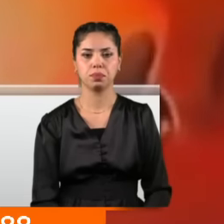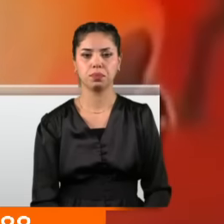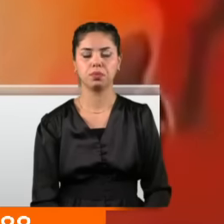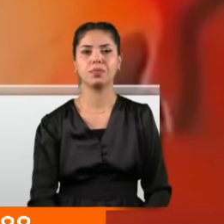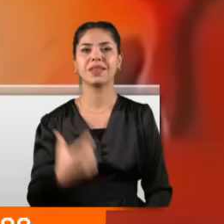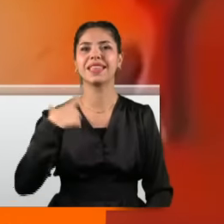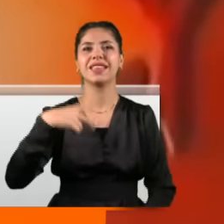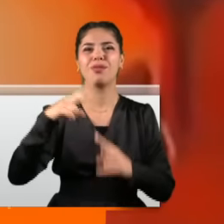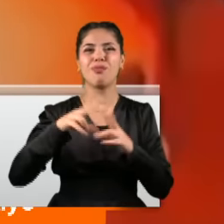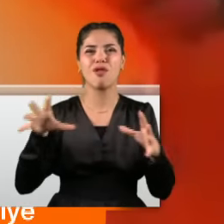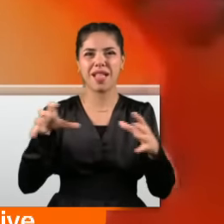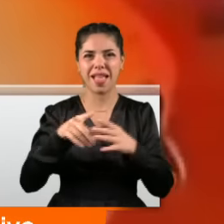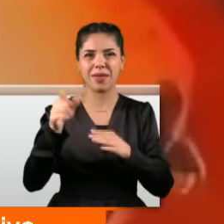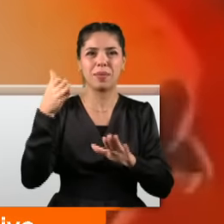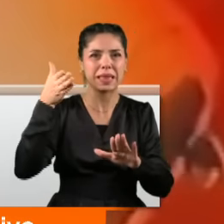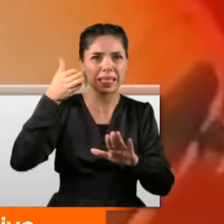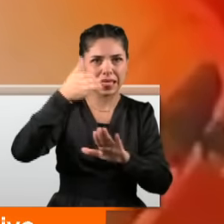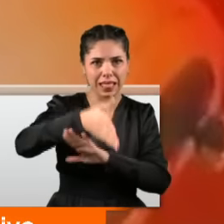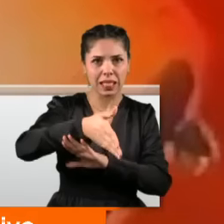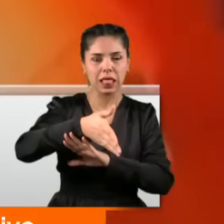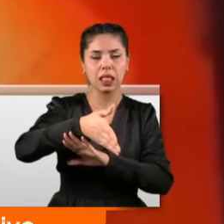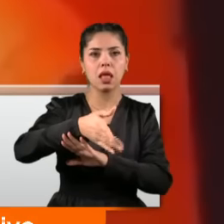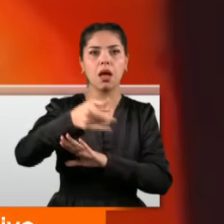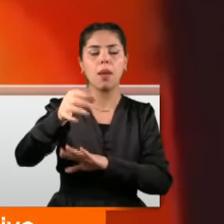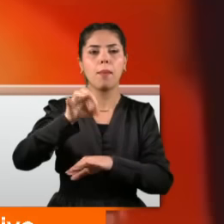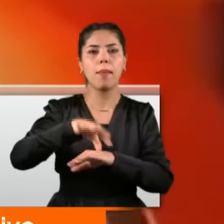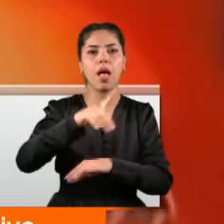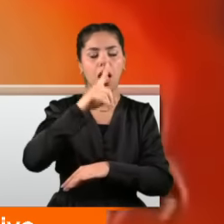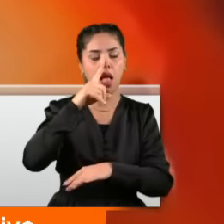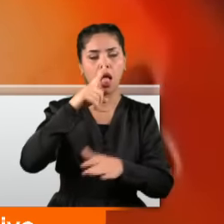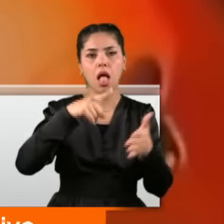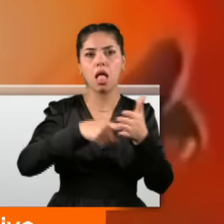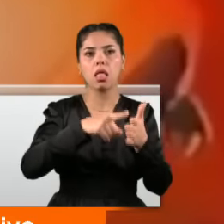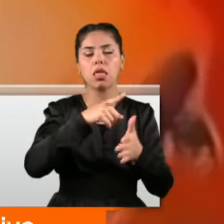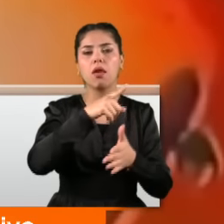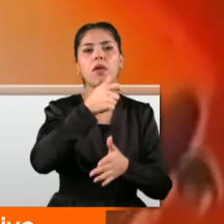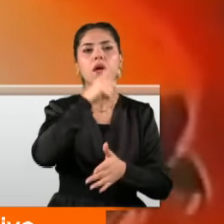Sivil polis ekibi bölgeye gider gitmez kurşunların hedefi oldu.